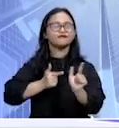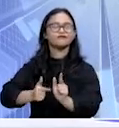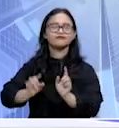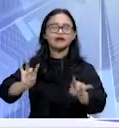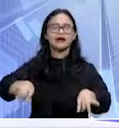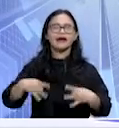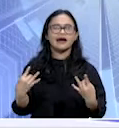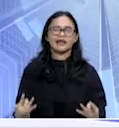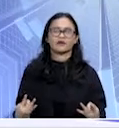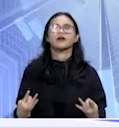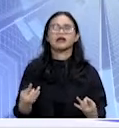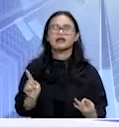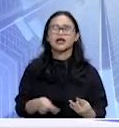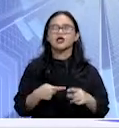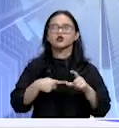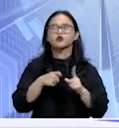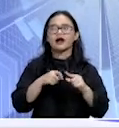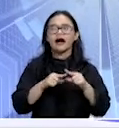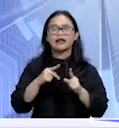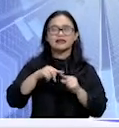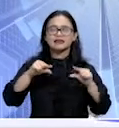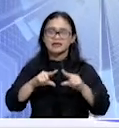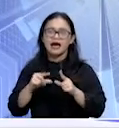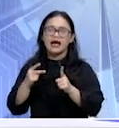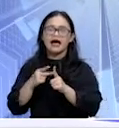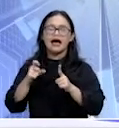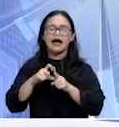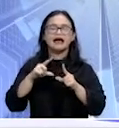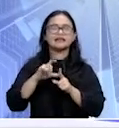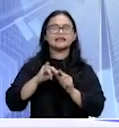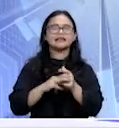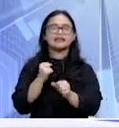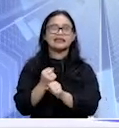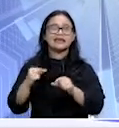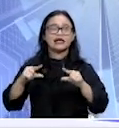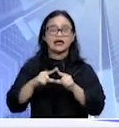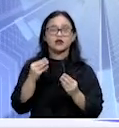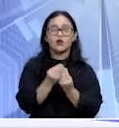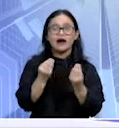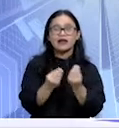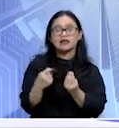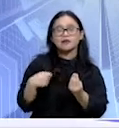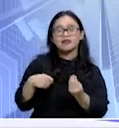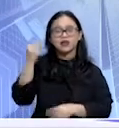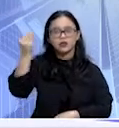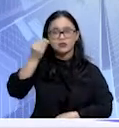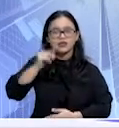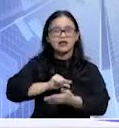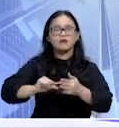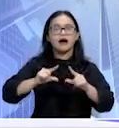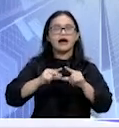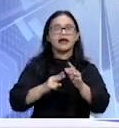Kasunanan Surakarta Hadiningrat. Event baru ini diresmikan langsung Wakil Menteri Pariwisata dan Ekonomi Kreatif Angela